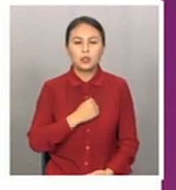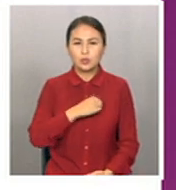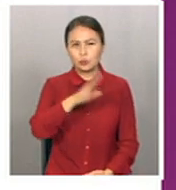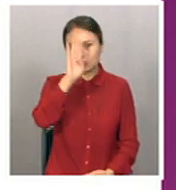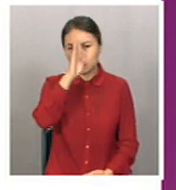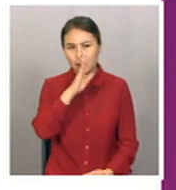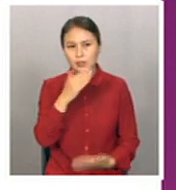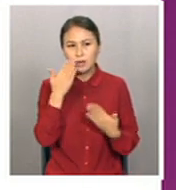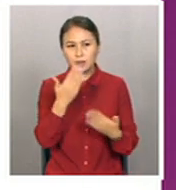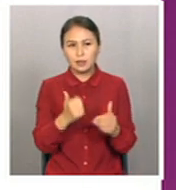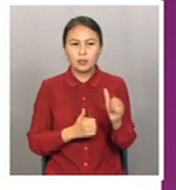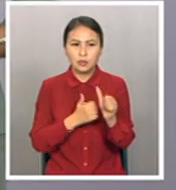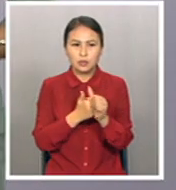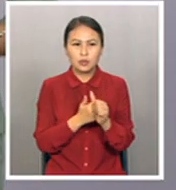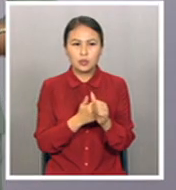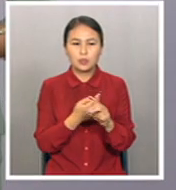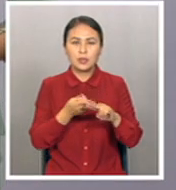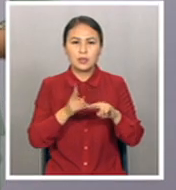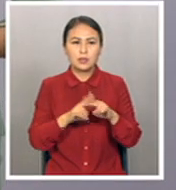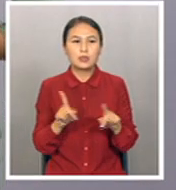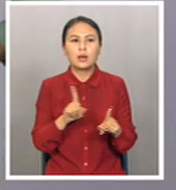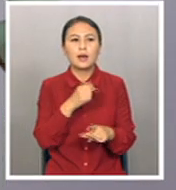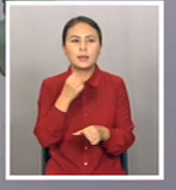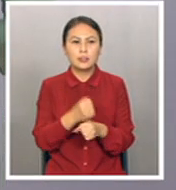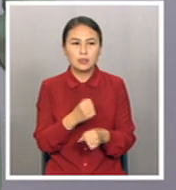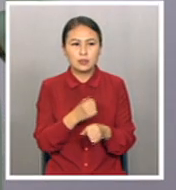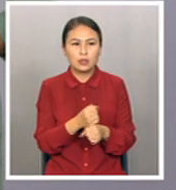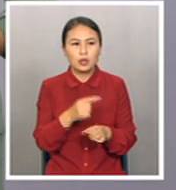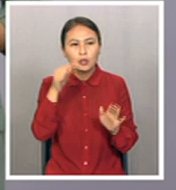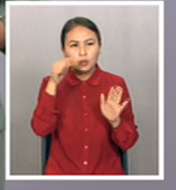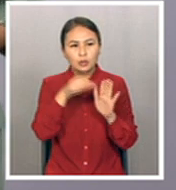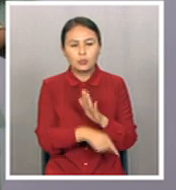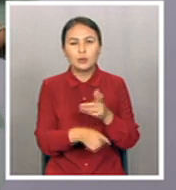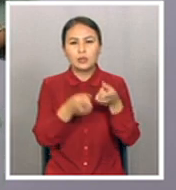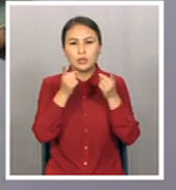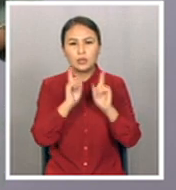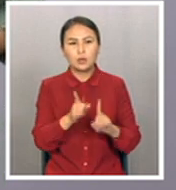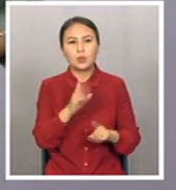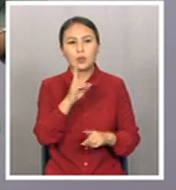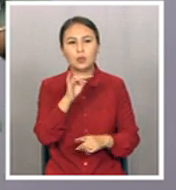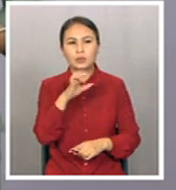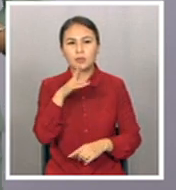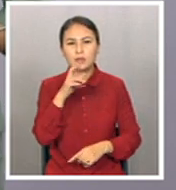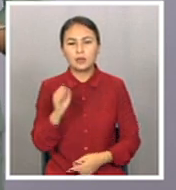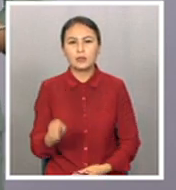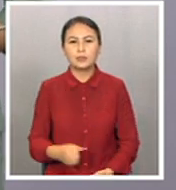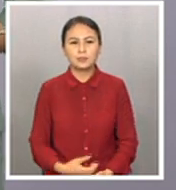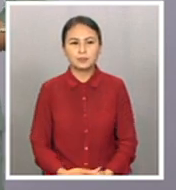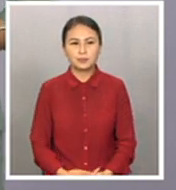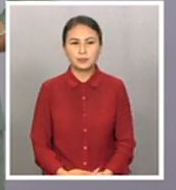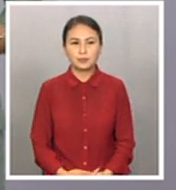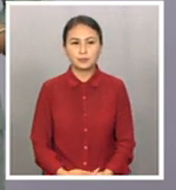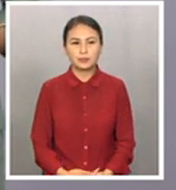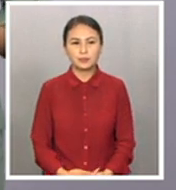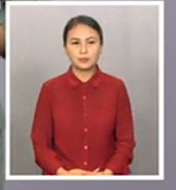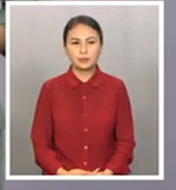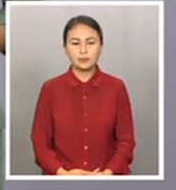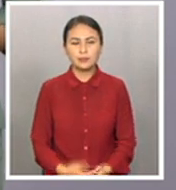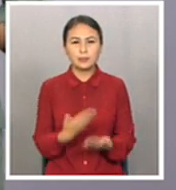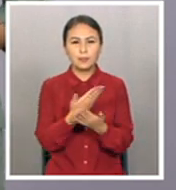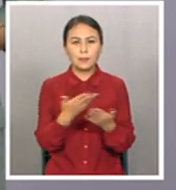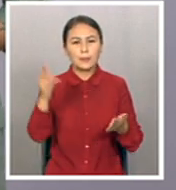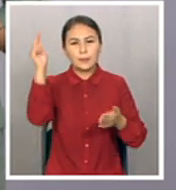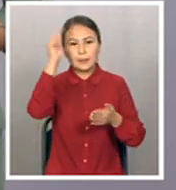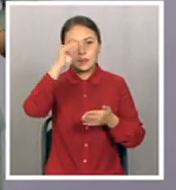Ашу дұшпан артынан түсіп кетсең қайтесің, түбі терең қуысқа. Міне